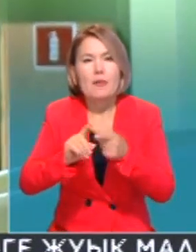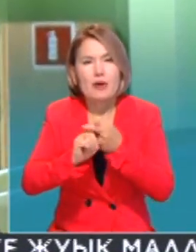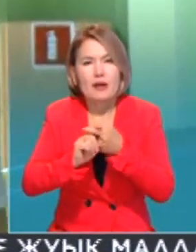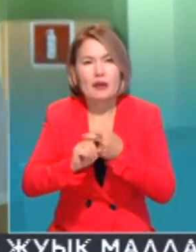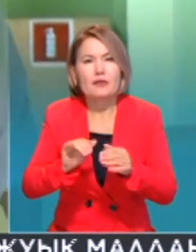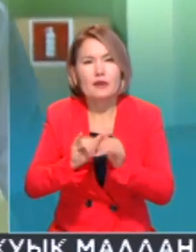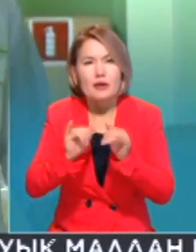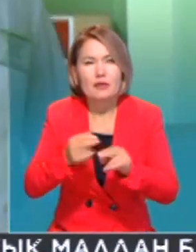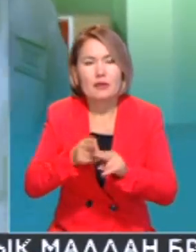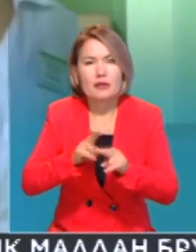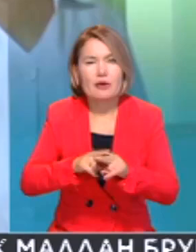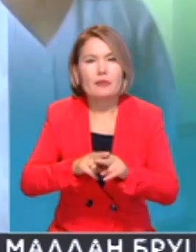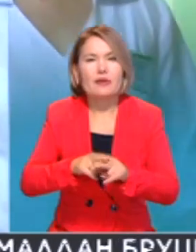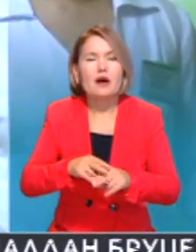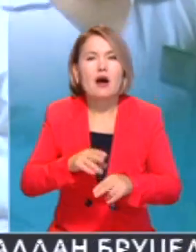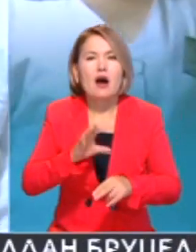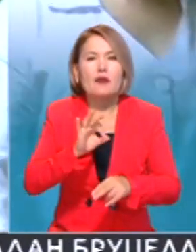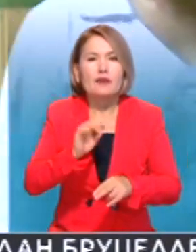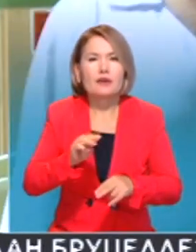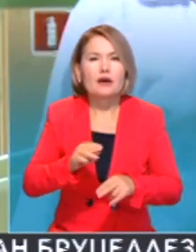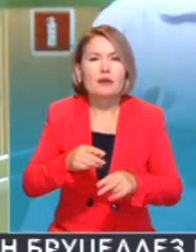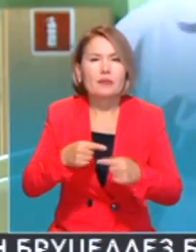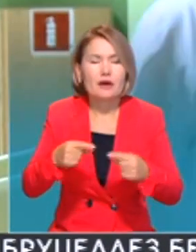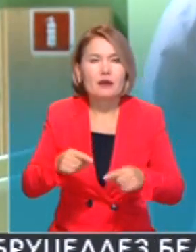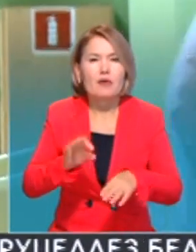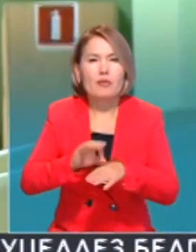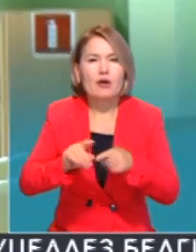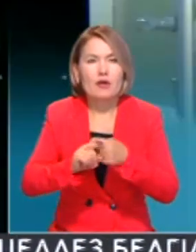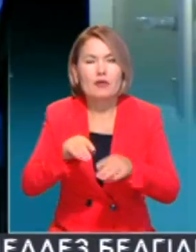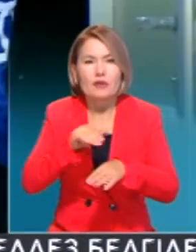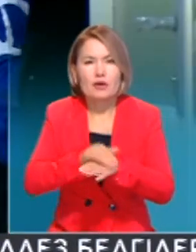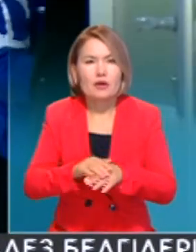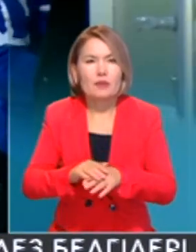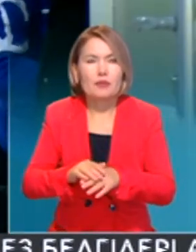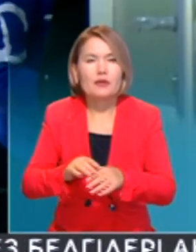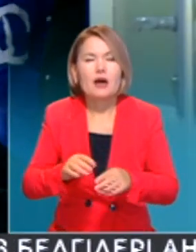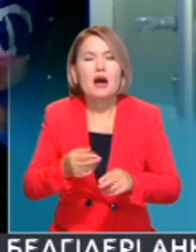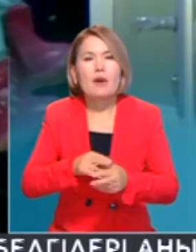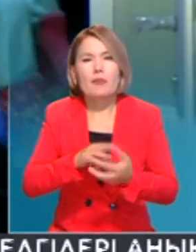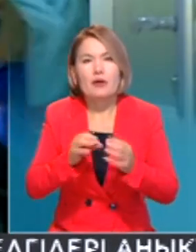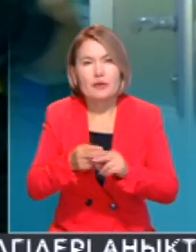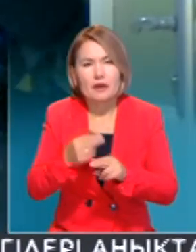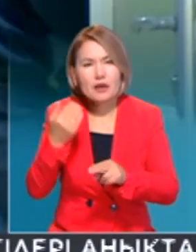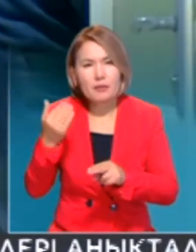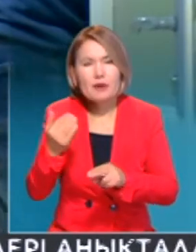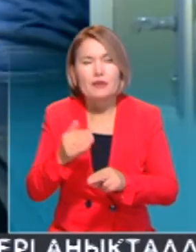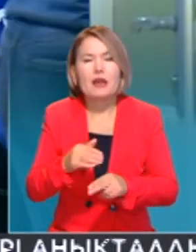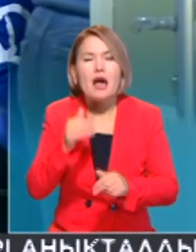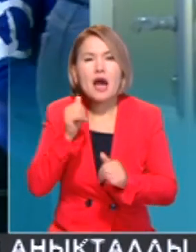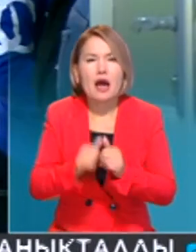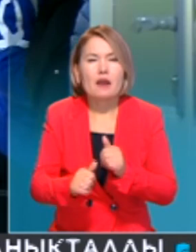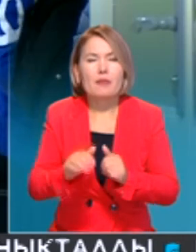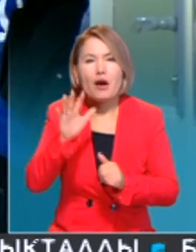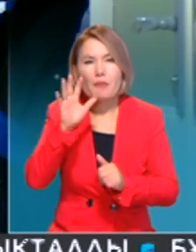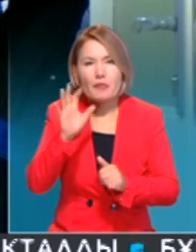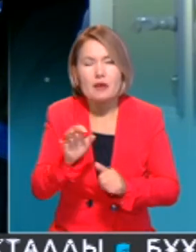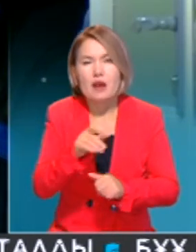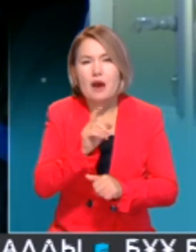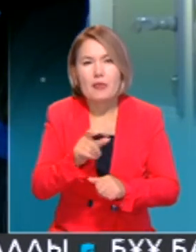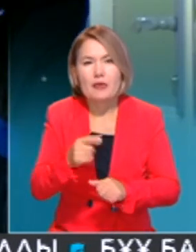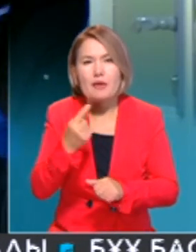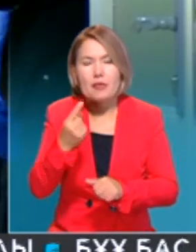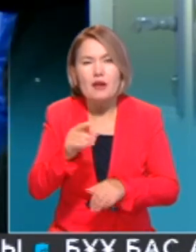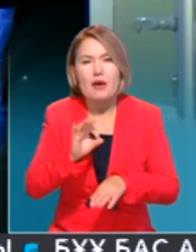асқынғанда ларингит, пневмония, атит, стоматит секілді аурулар ұласады. Арифметикалық есеп бойынша әрбір 500 науқастың